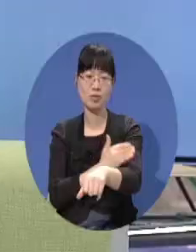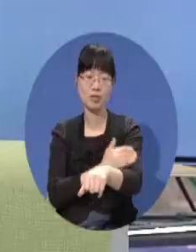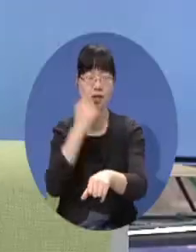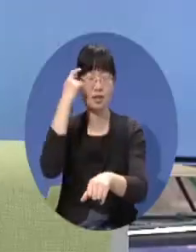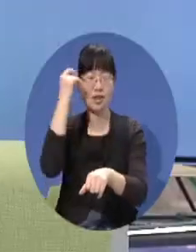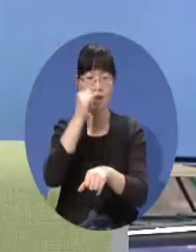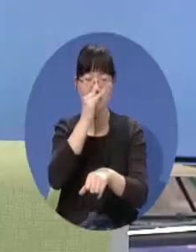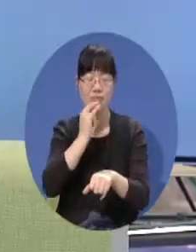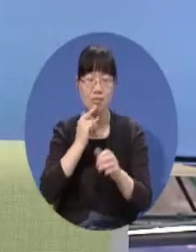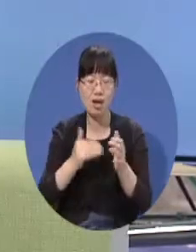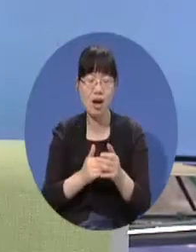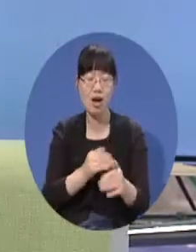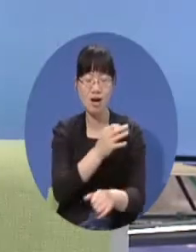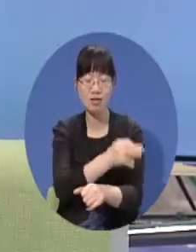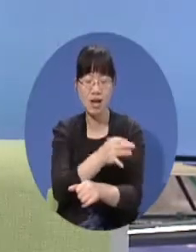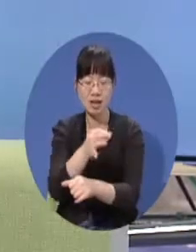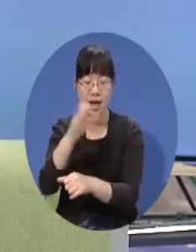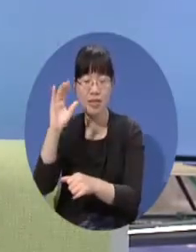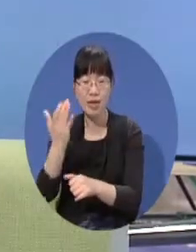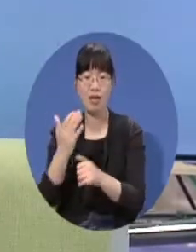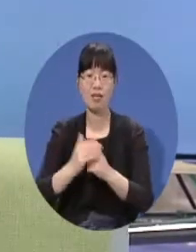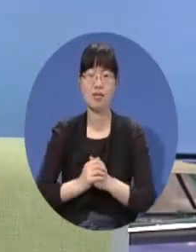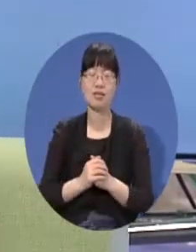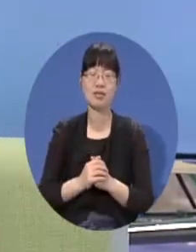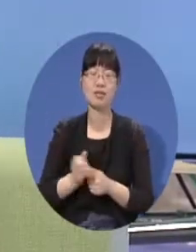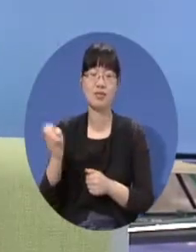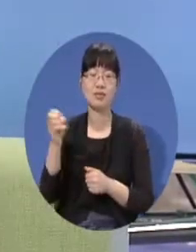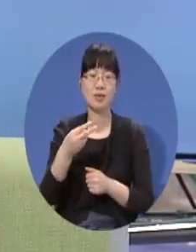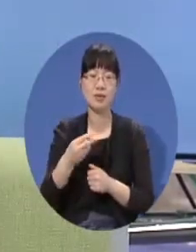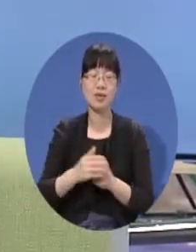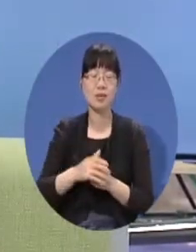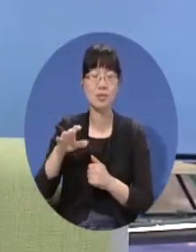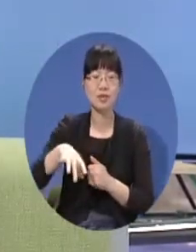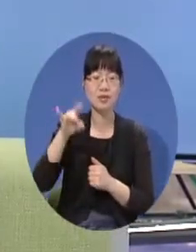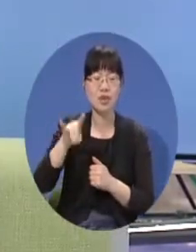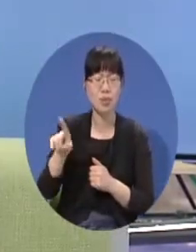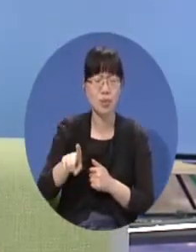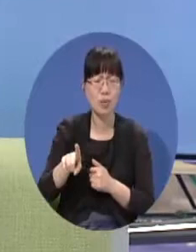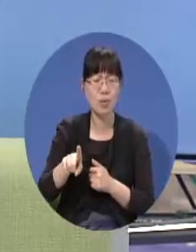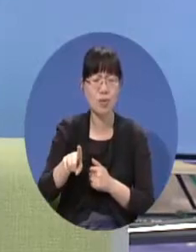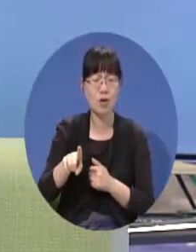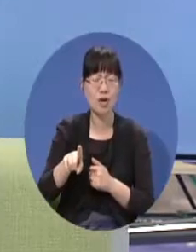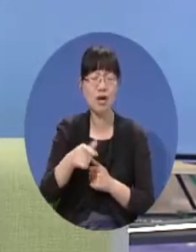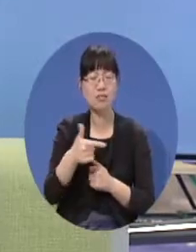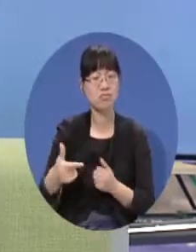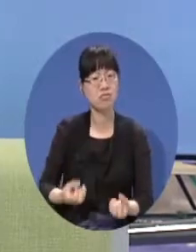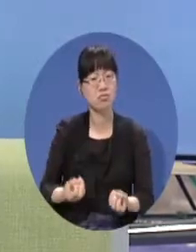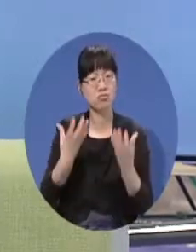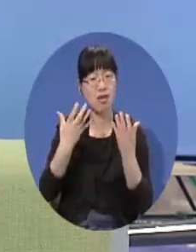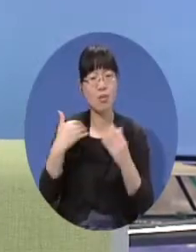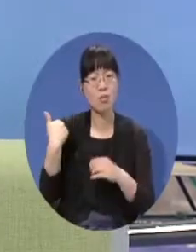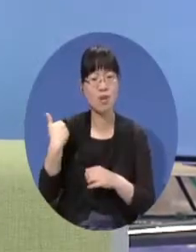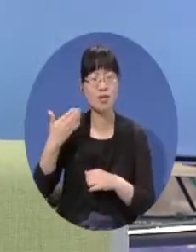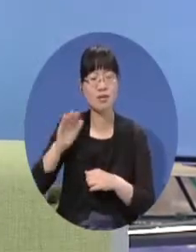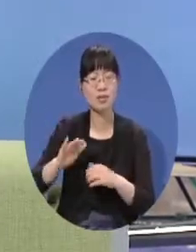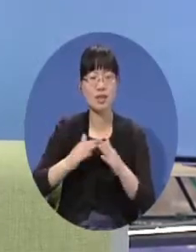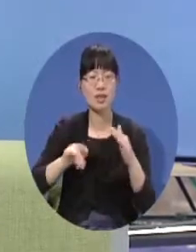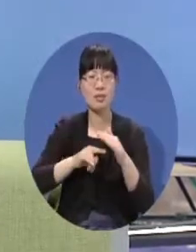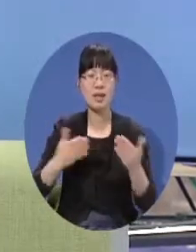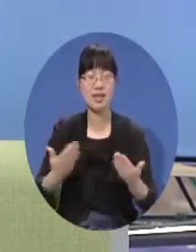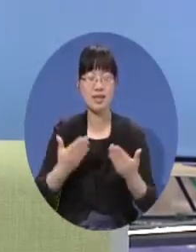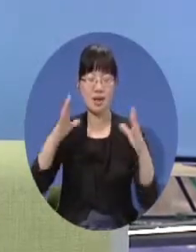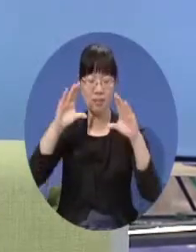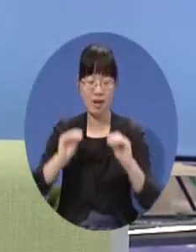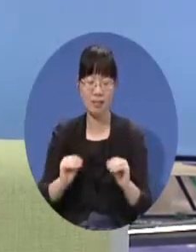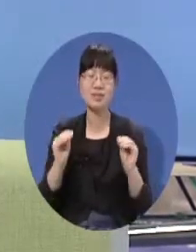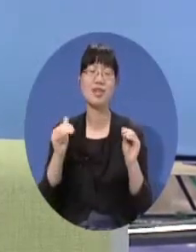생각하세요. 뭘 막 사야 돼. 일단 네. 그리고 일단 무슨 뭐 이게 얼마나 큰 행사라고 집안 일을 다